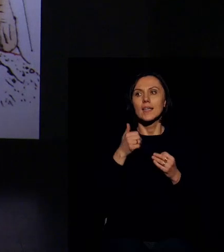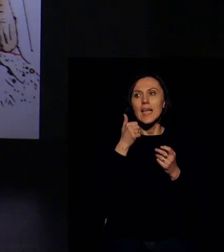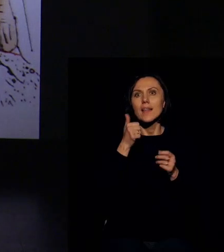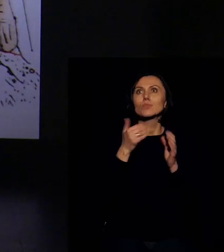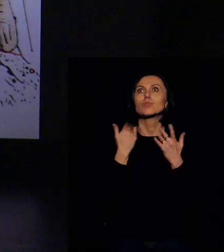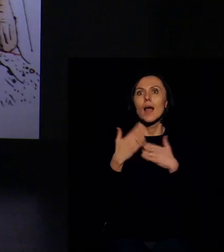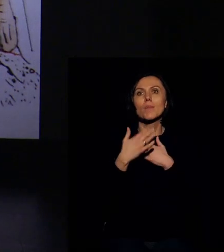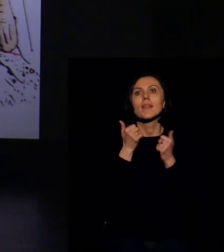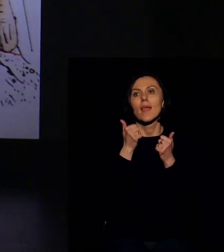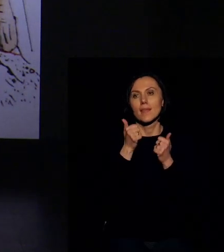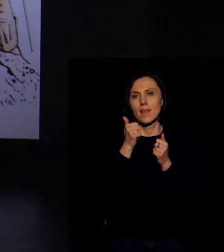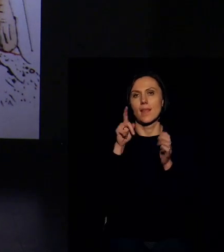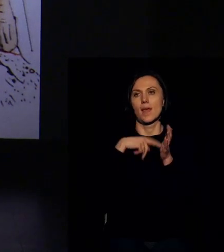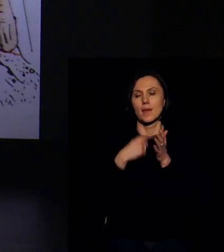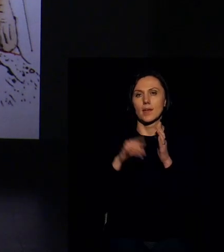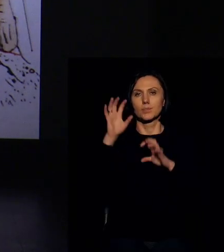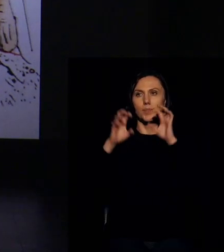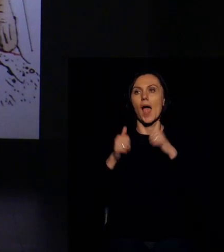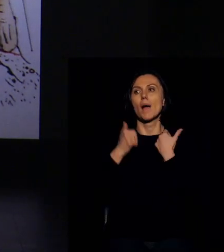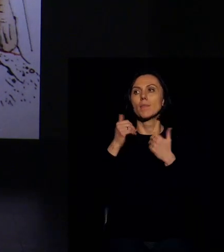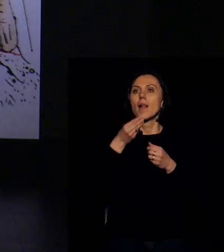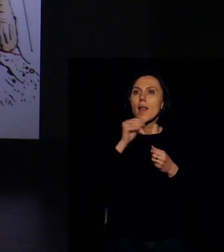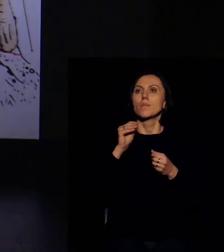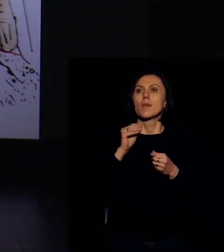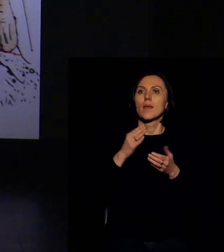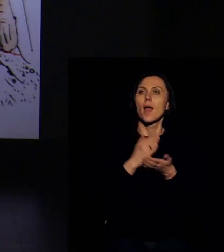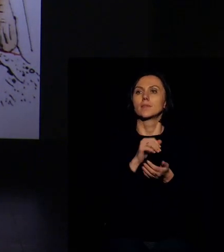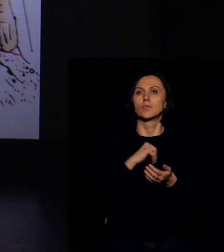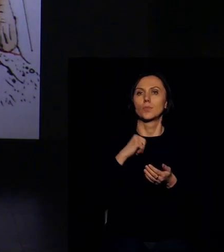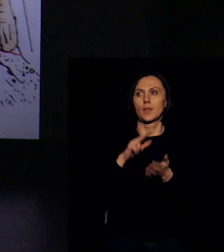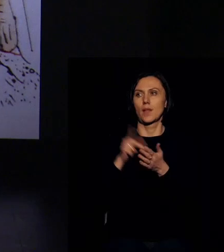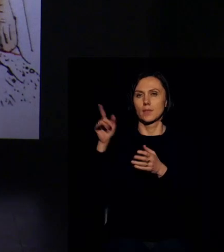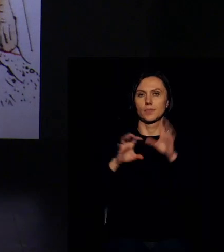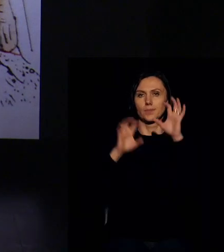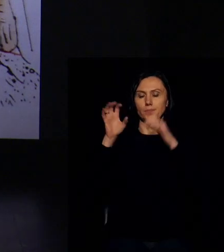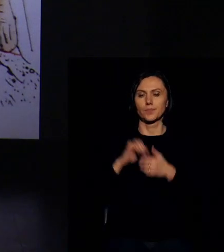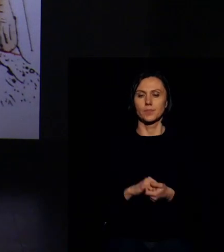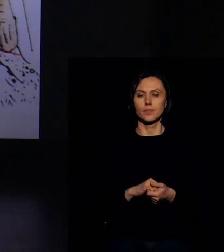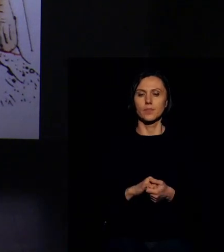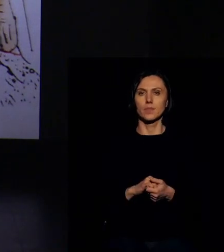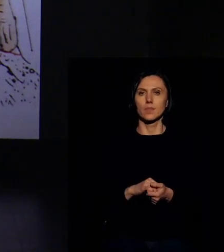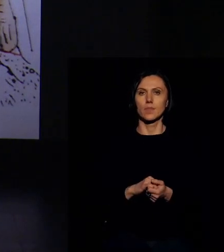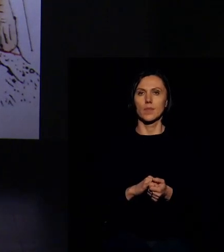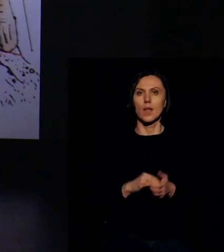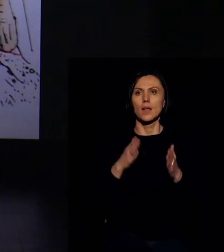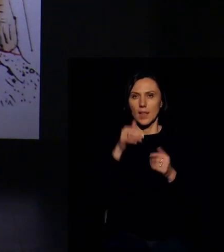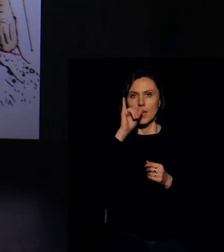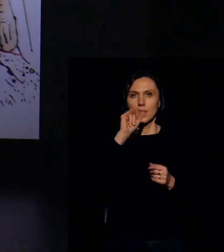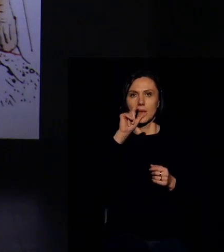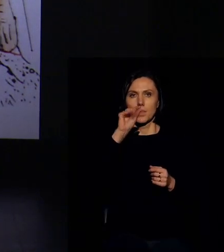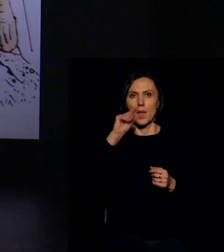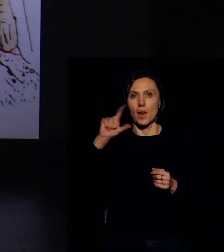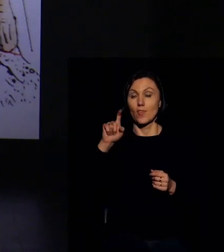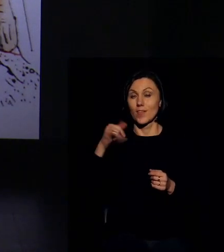ściance za sobą, żeby lepiej radzić sobie na via ferratach. Zaczniemy od ferraty Lipella, to jest taka